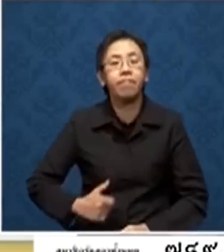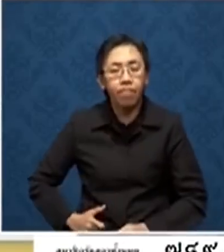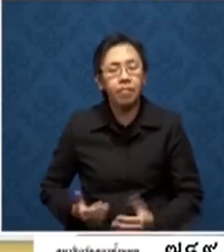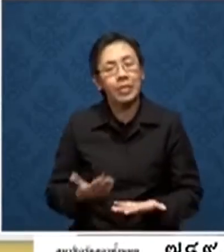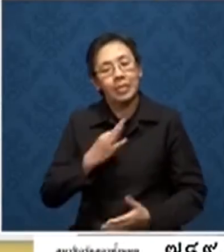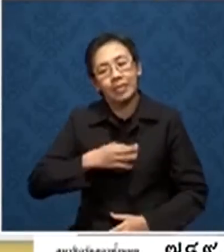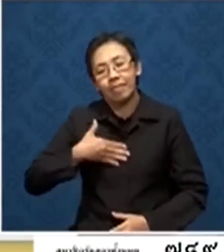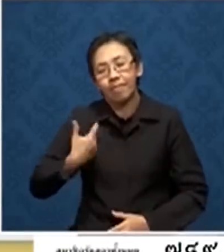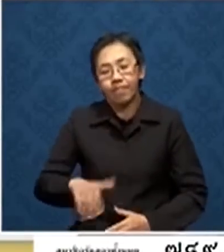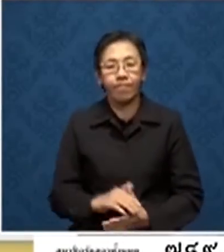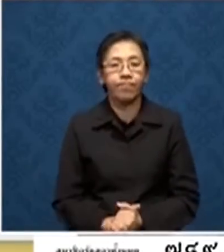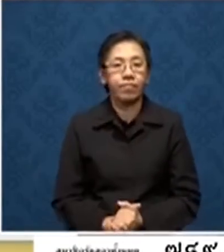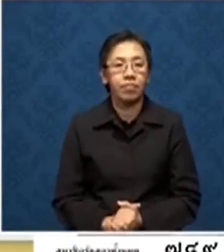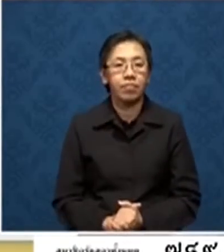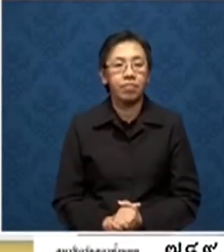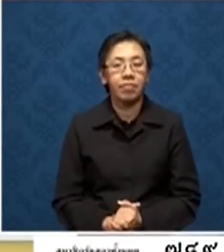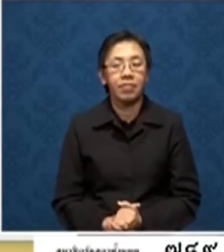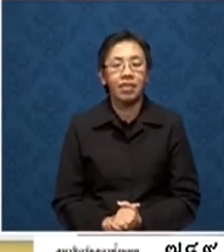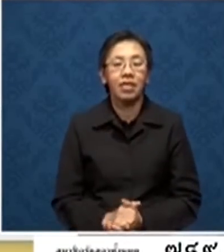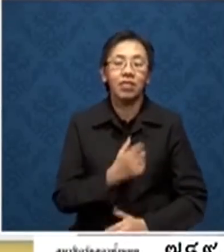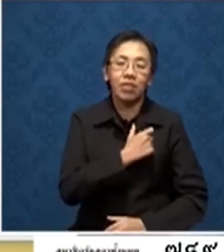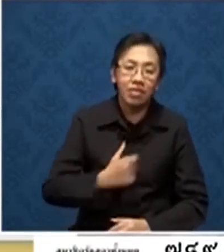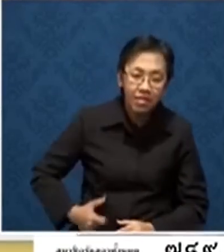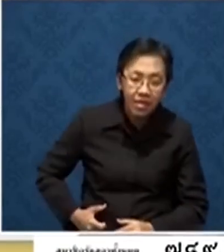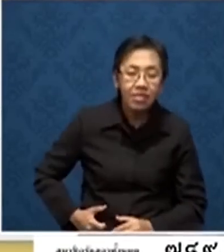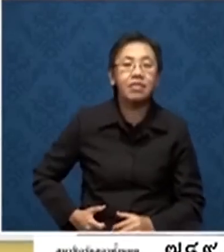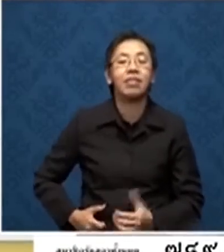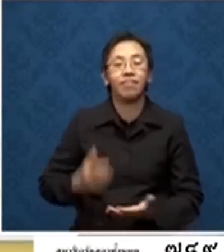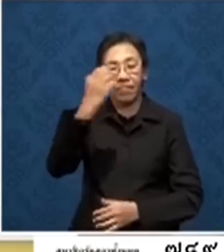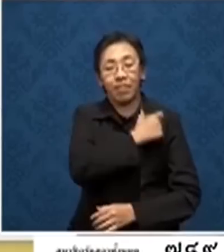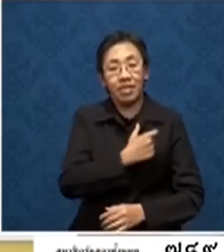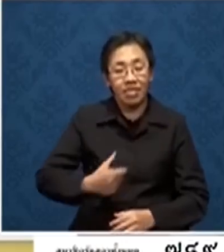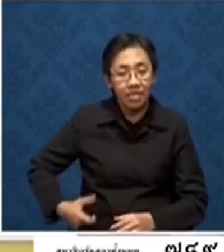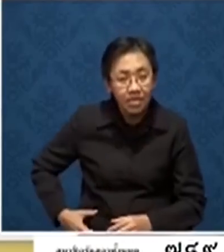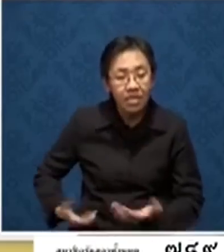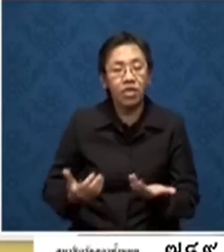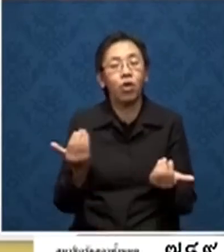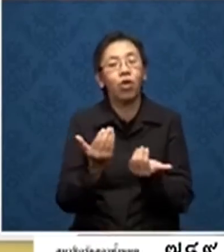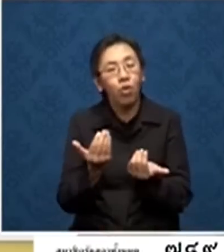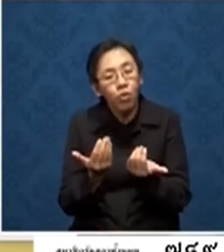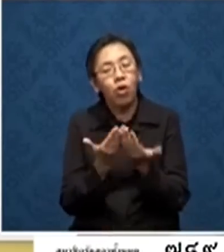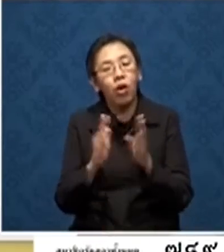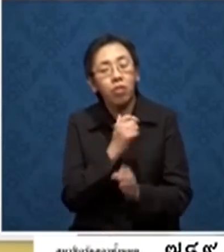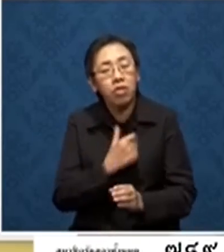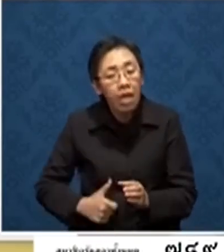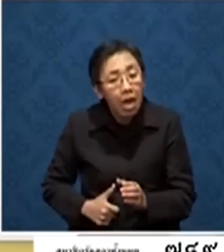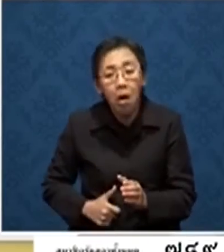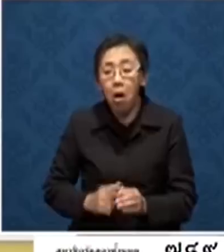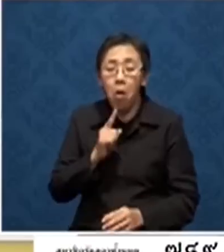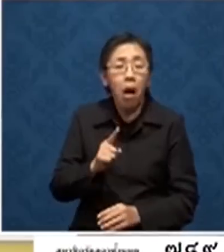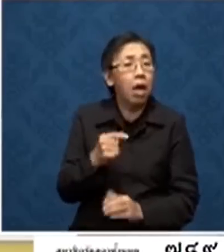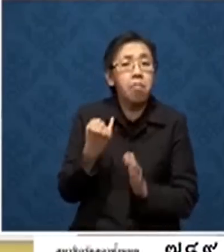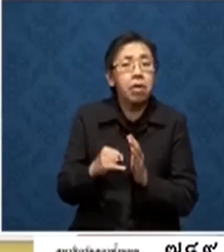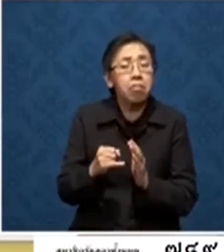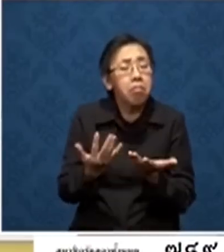หมิ่นพระมหากษัตริย์พระราชินีและผู้สำเร็จราชการไม่ถือเป็นความผิดไม่ต้องรับโทษหมิ่น